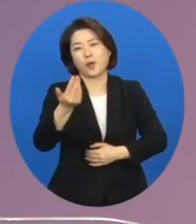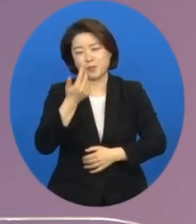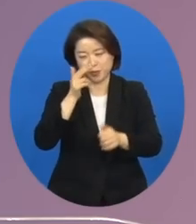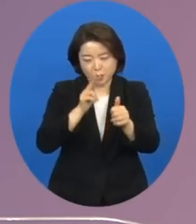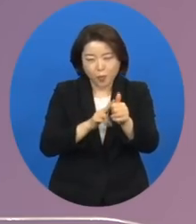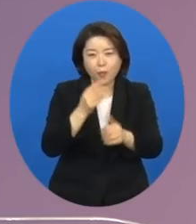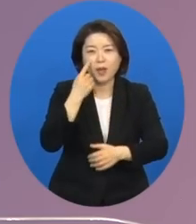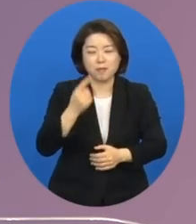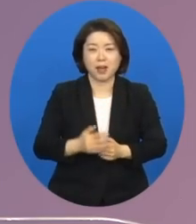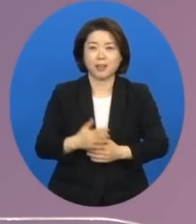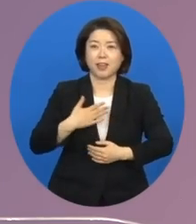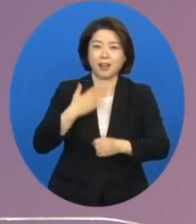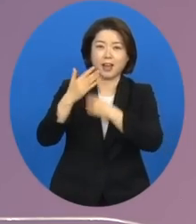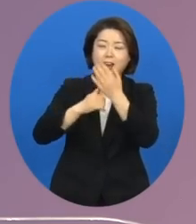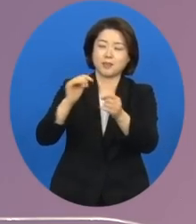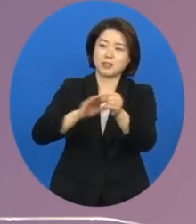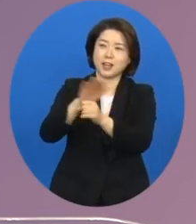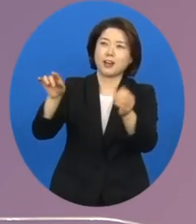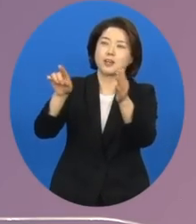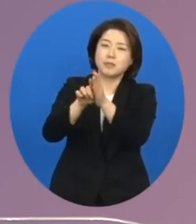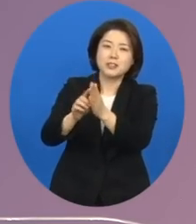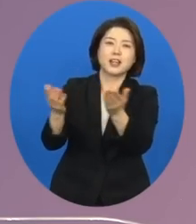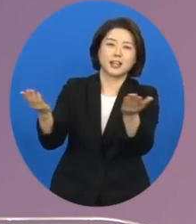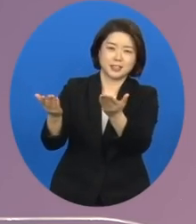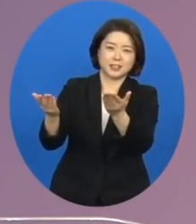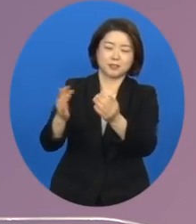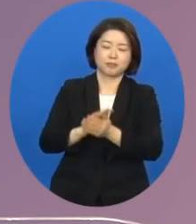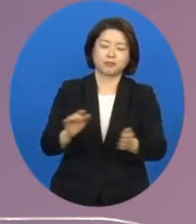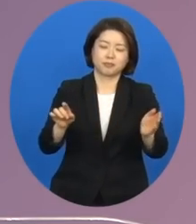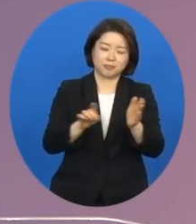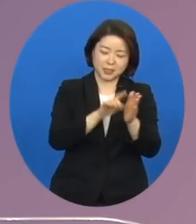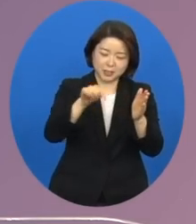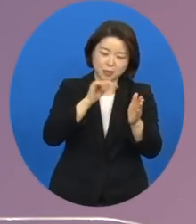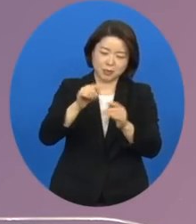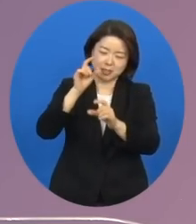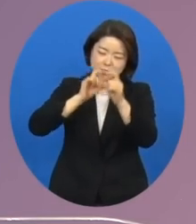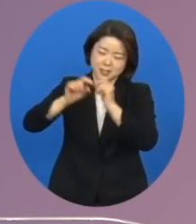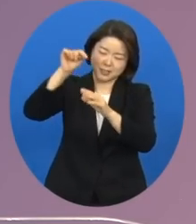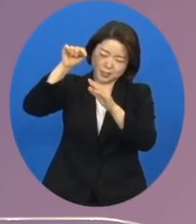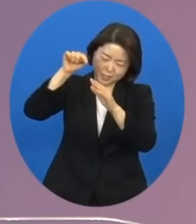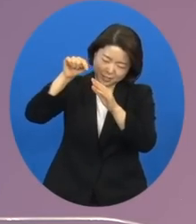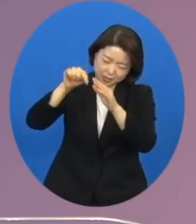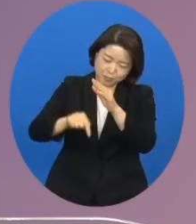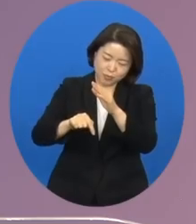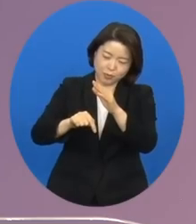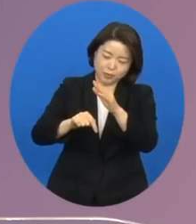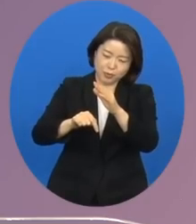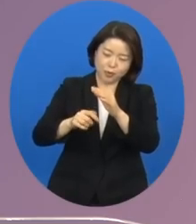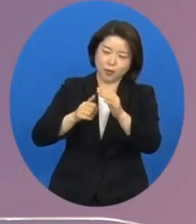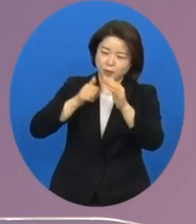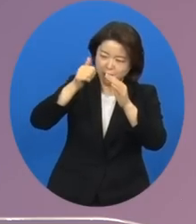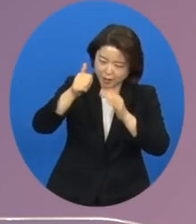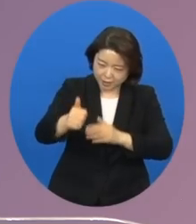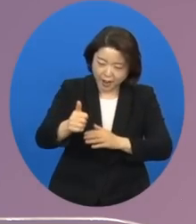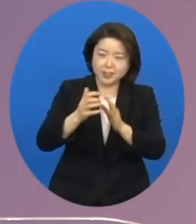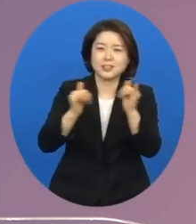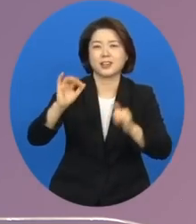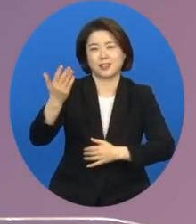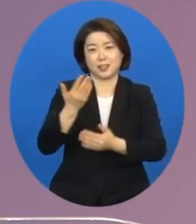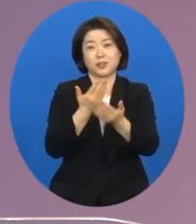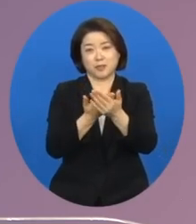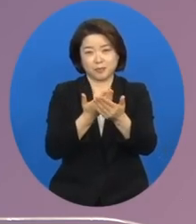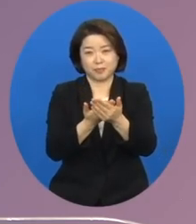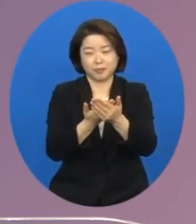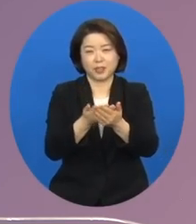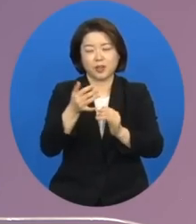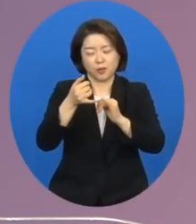사랑하고 신뢰하는 일에 믿음 안에 더 깊은 곳으로 나아가는 자 되기를 원합니다 여러분 꼭